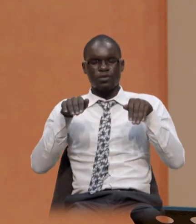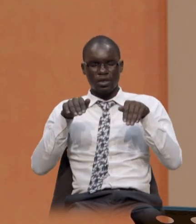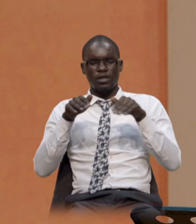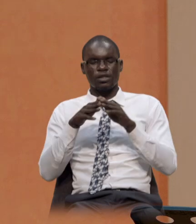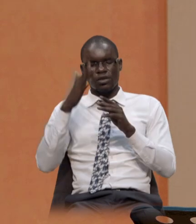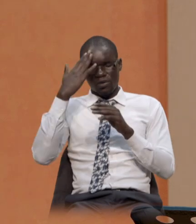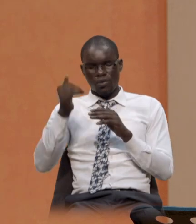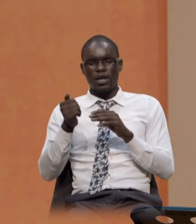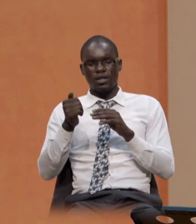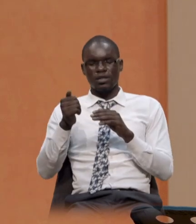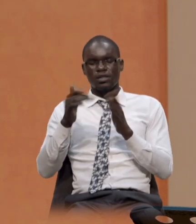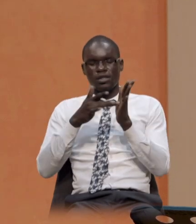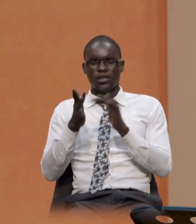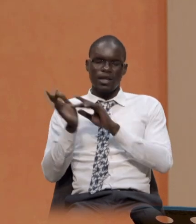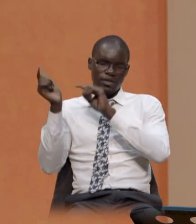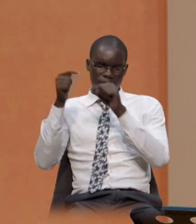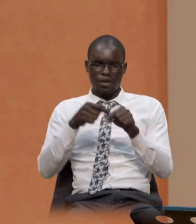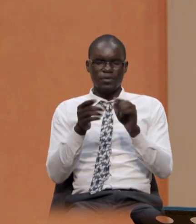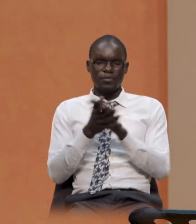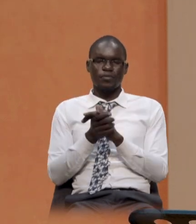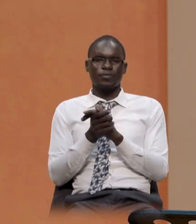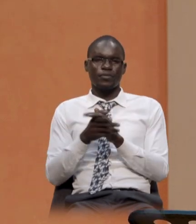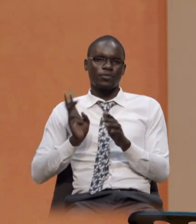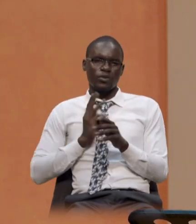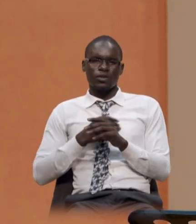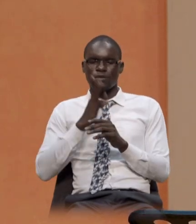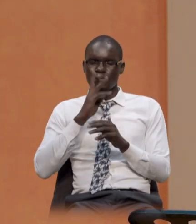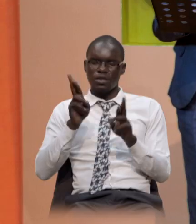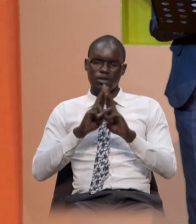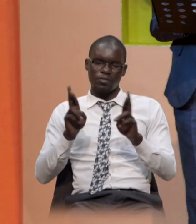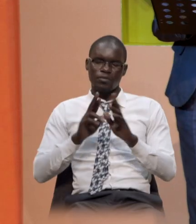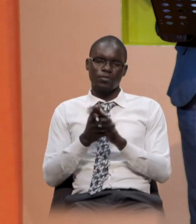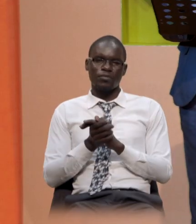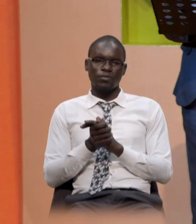kwa kurudi kwake Bwana. Yesu anarudi, tuwe tayari.